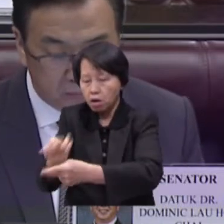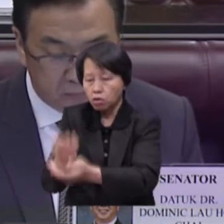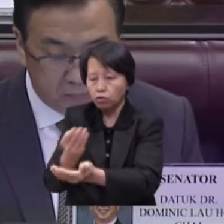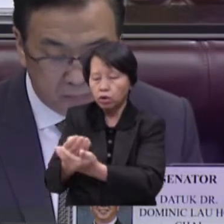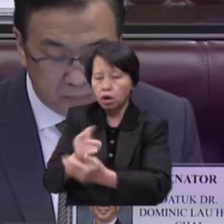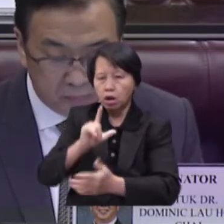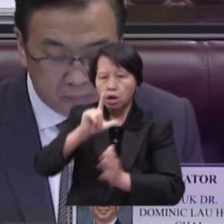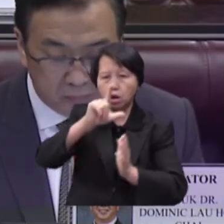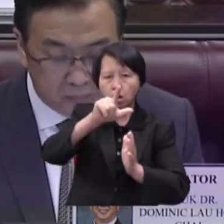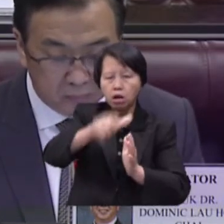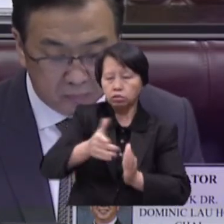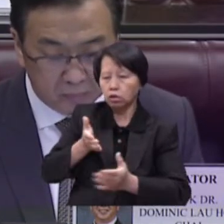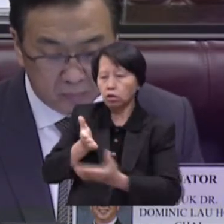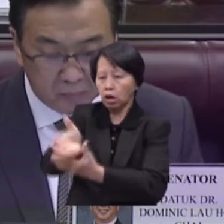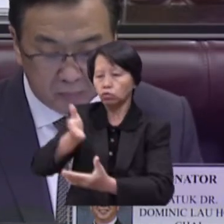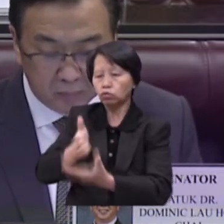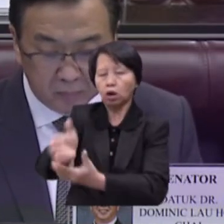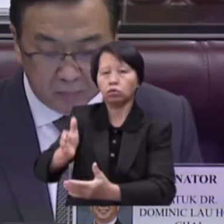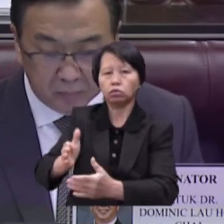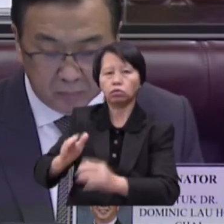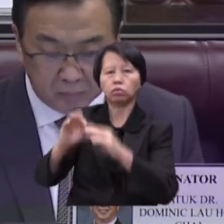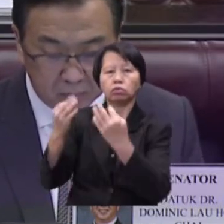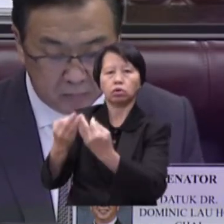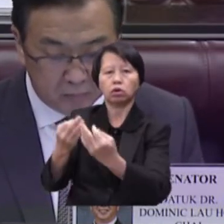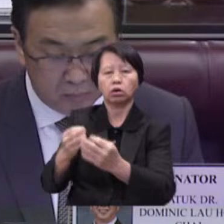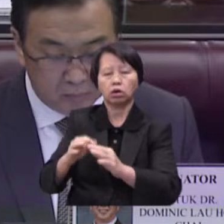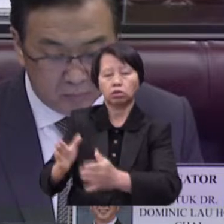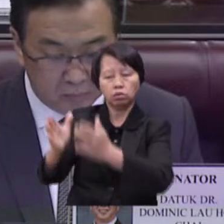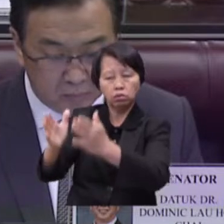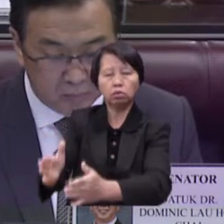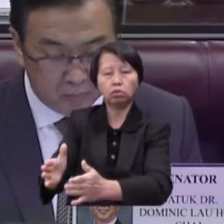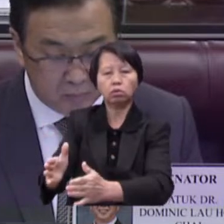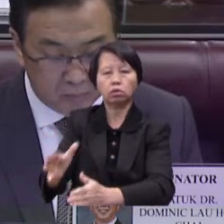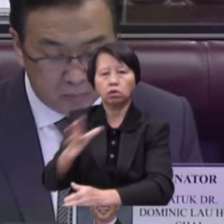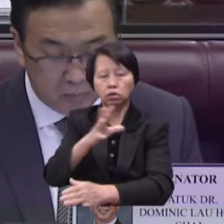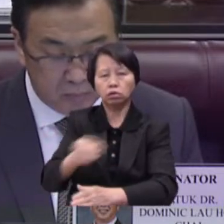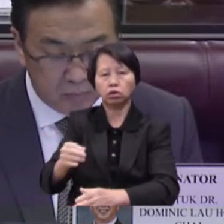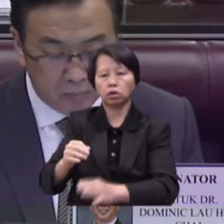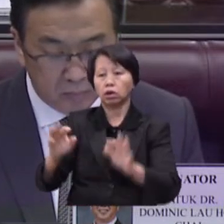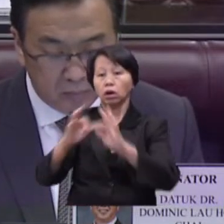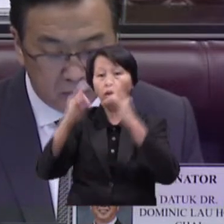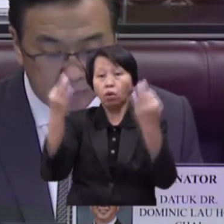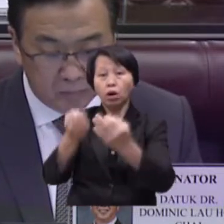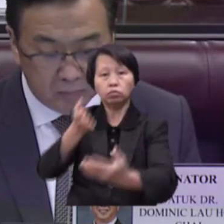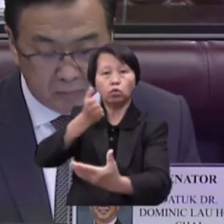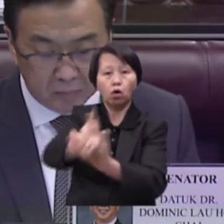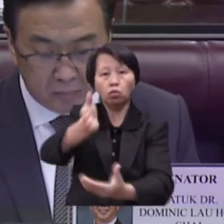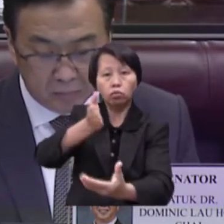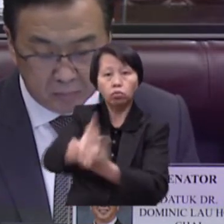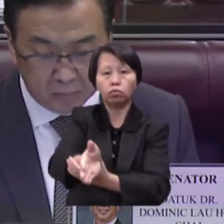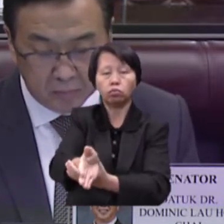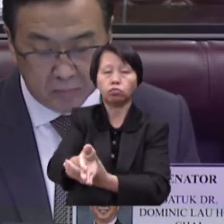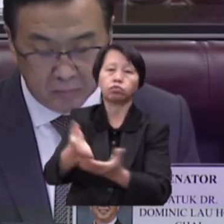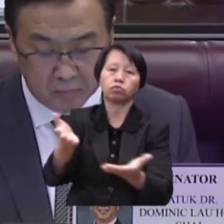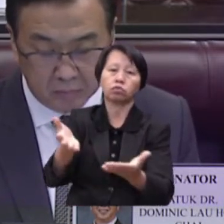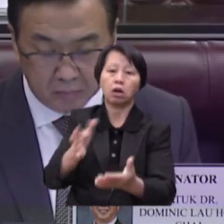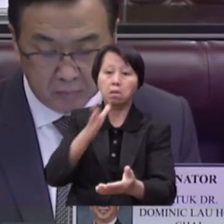mengganggu kehidupan mereka bukan peminjam saja tetapi keluarga mereka ataupun